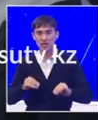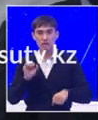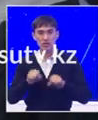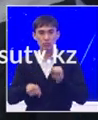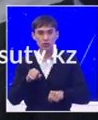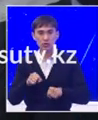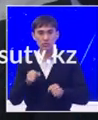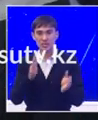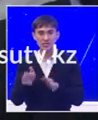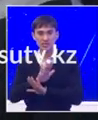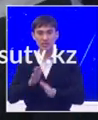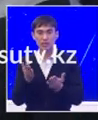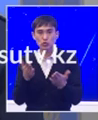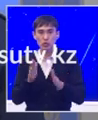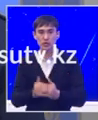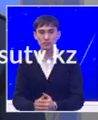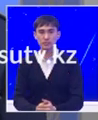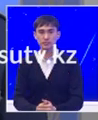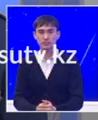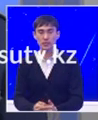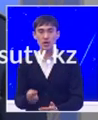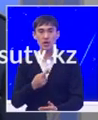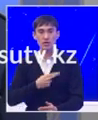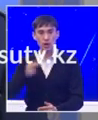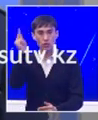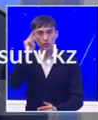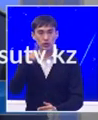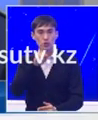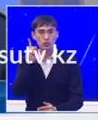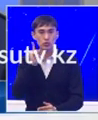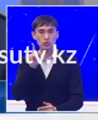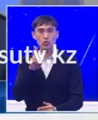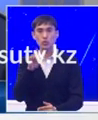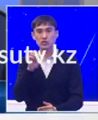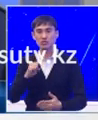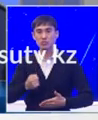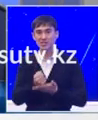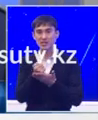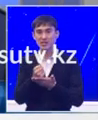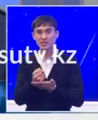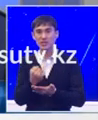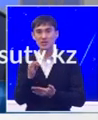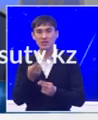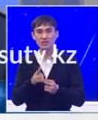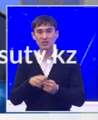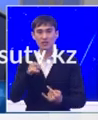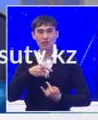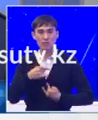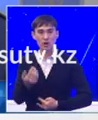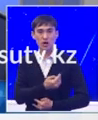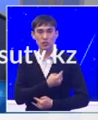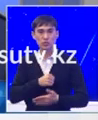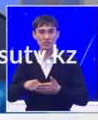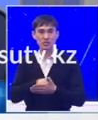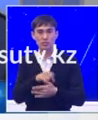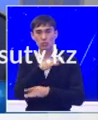возможным нестандартным ситуациям. Я учусь в классе юных курсантов-спасателей. И в этой форме я хочу достичь